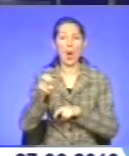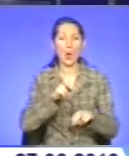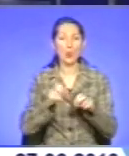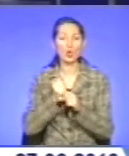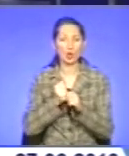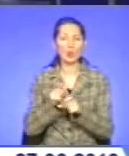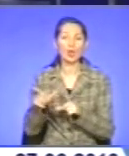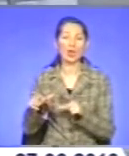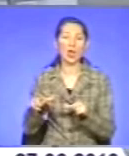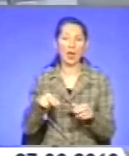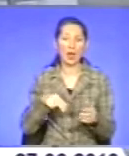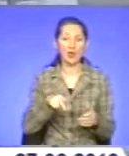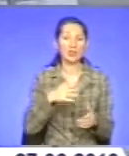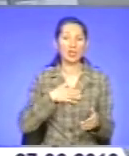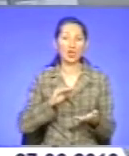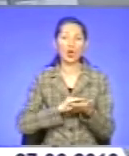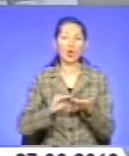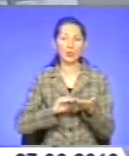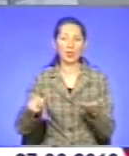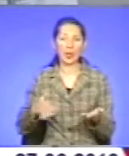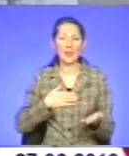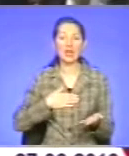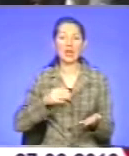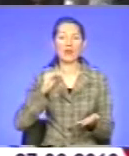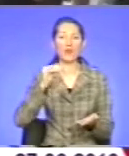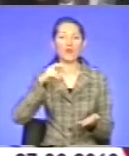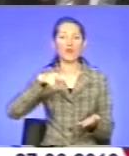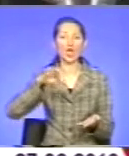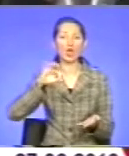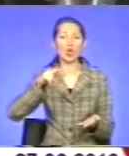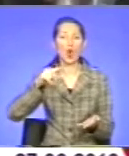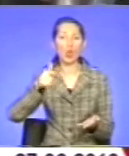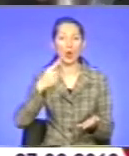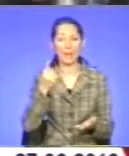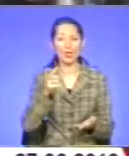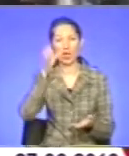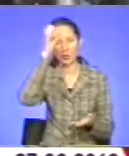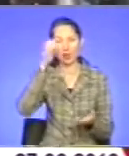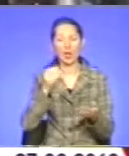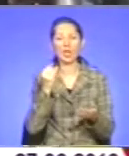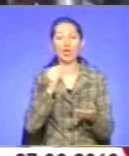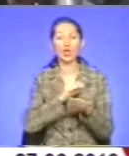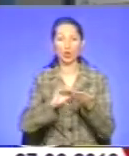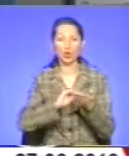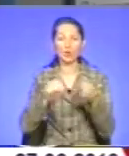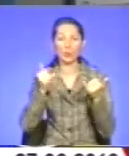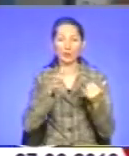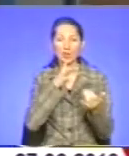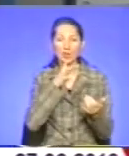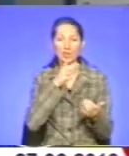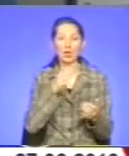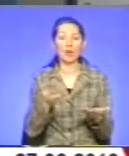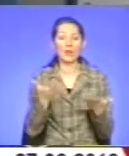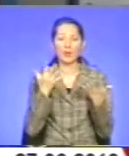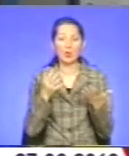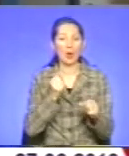кореспонденти. Мені, як філологу за першою освітою і журналісту в теперішній час, виявляється,